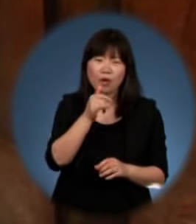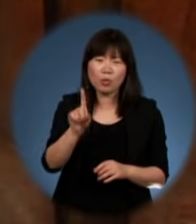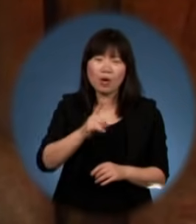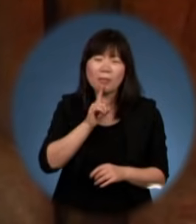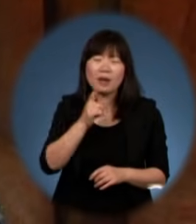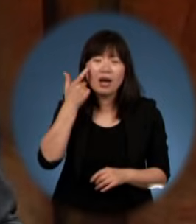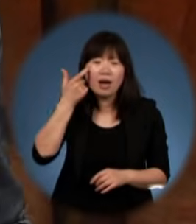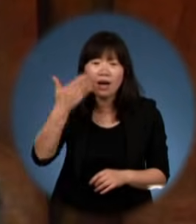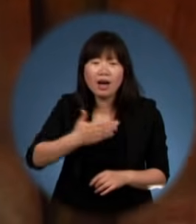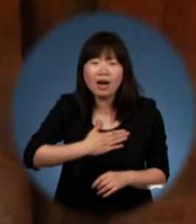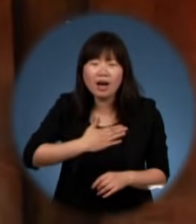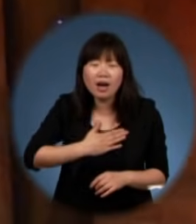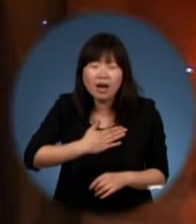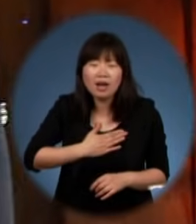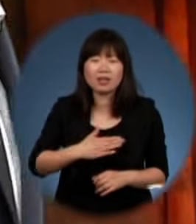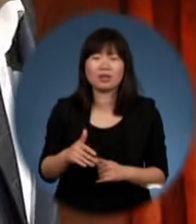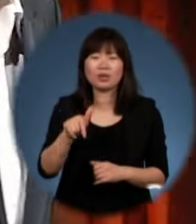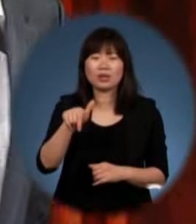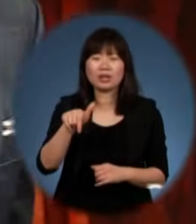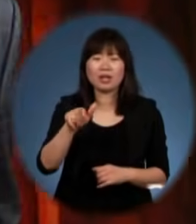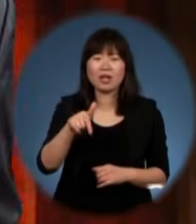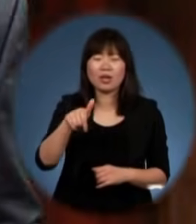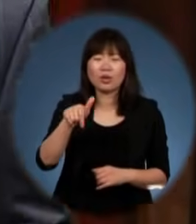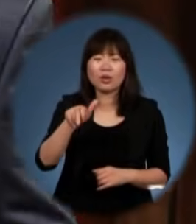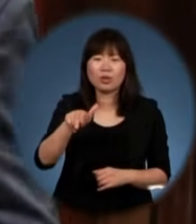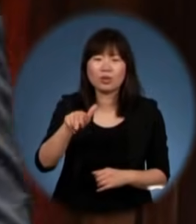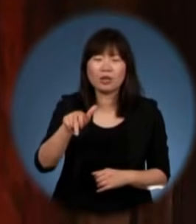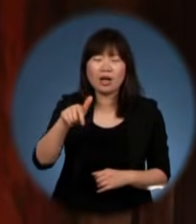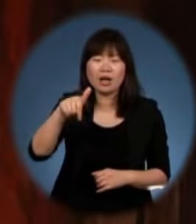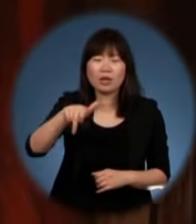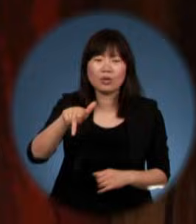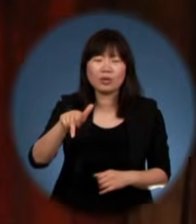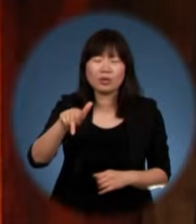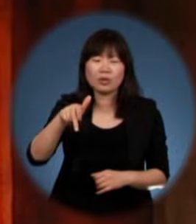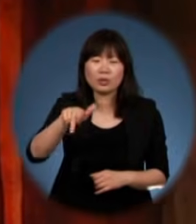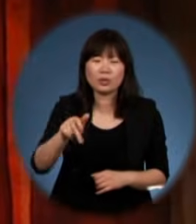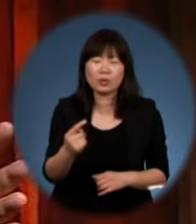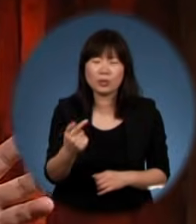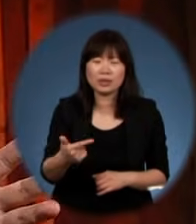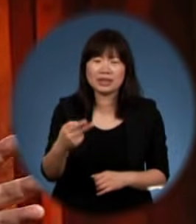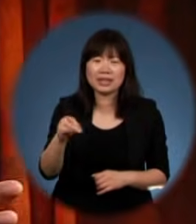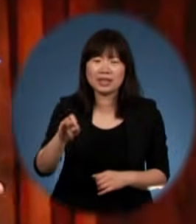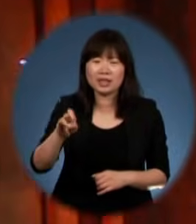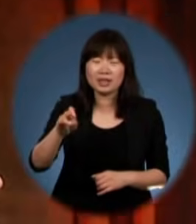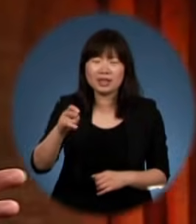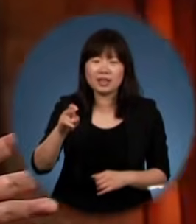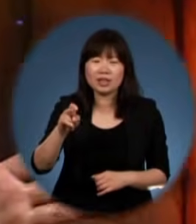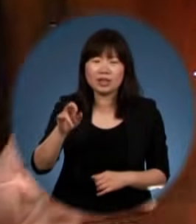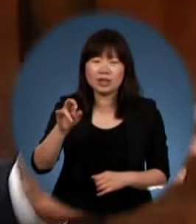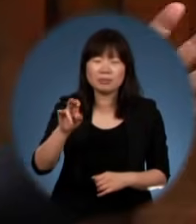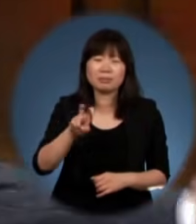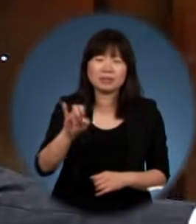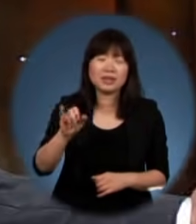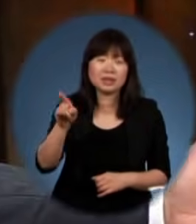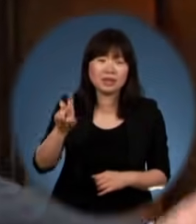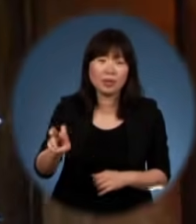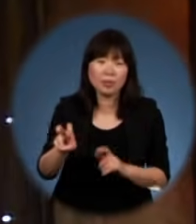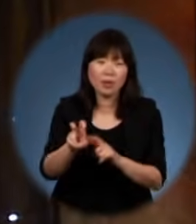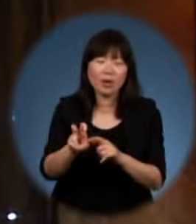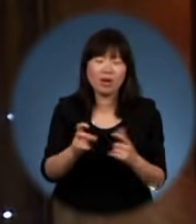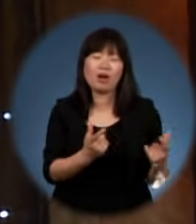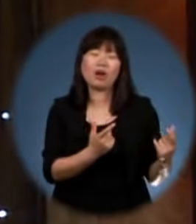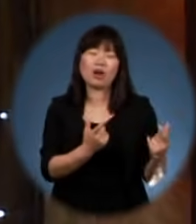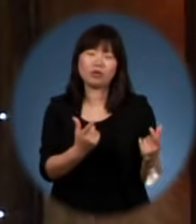깍고 미디어 5 라는 개념으로 설명합니다 꼼 비비오 뭘까요 의류 특히 해야 됩니다 함께